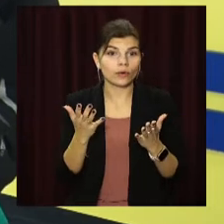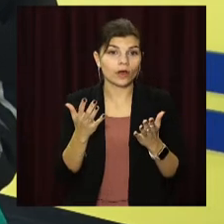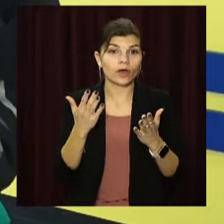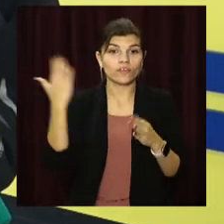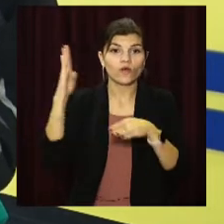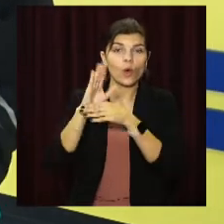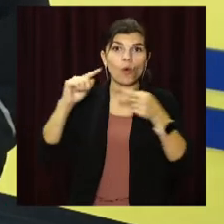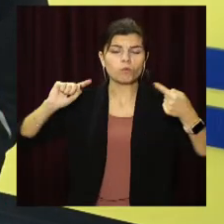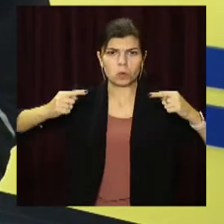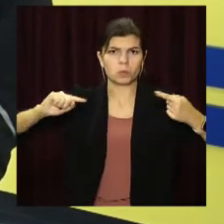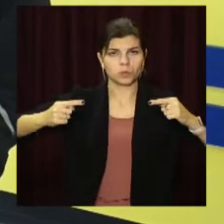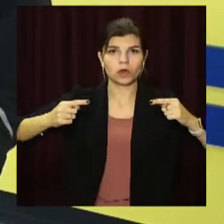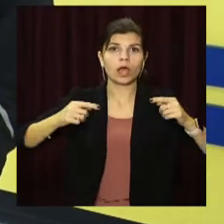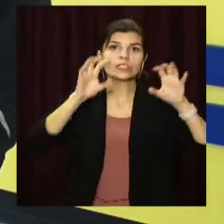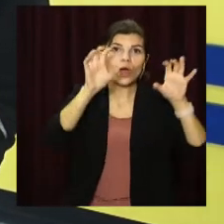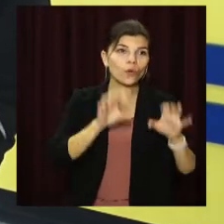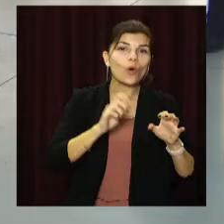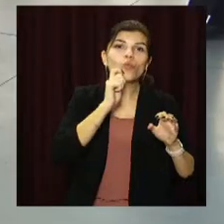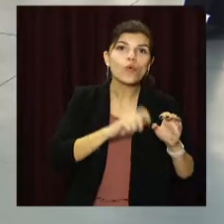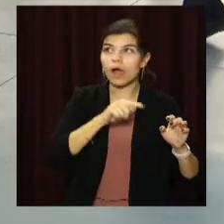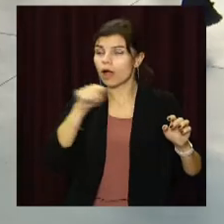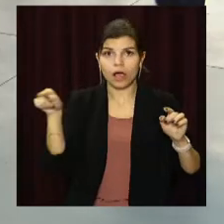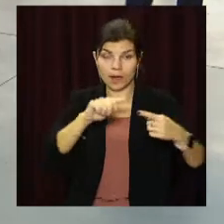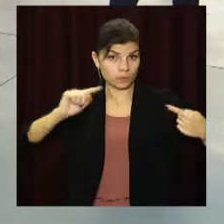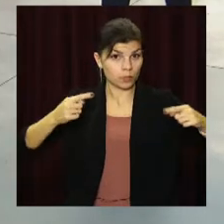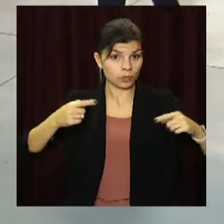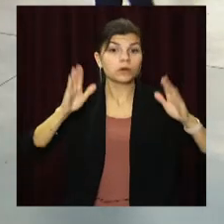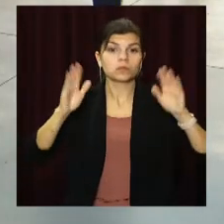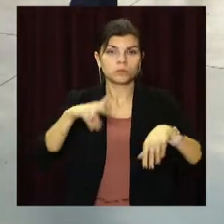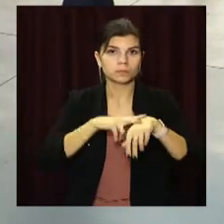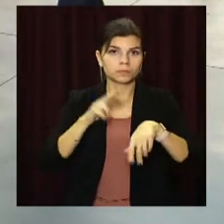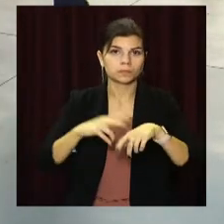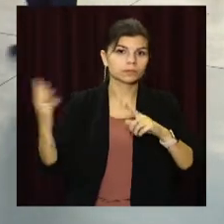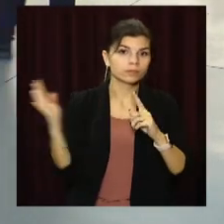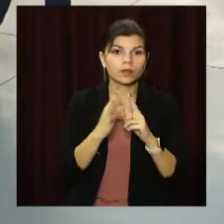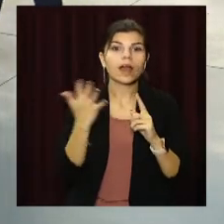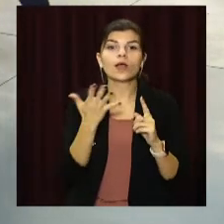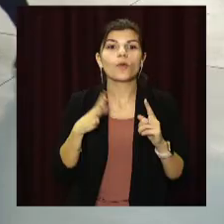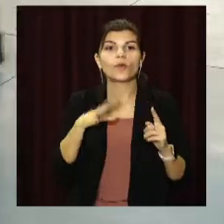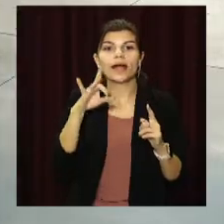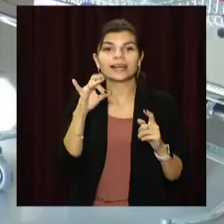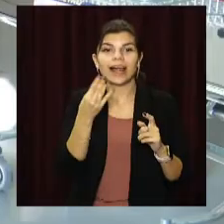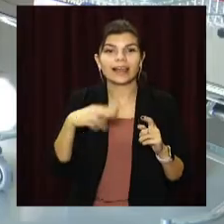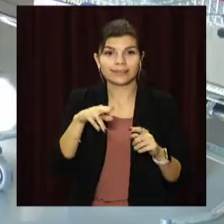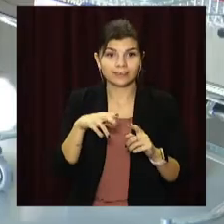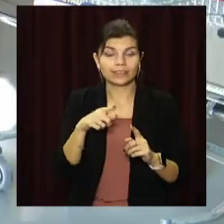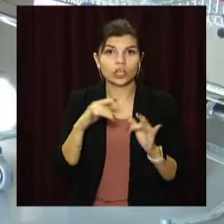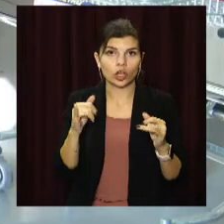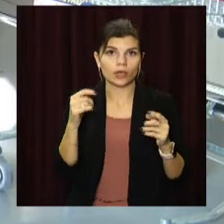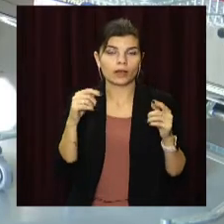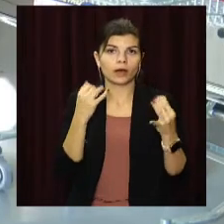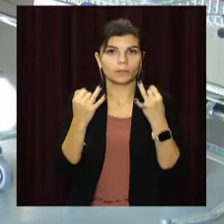постанова протирічить основним законам України. Далі підходить поліціянт, який саме був у рейді по цьому магазину. І